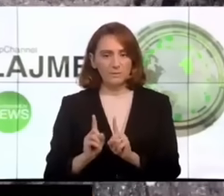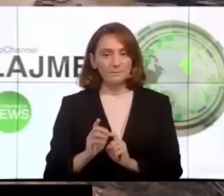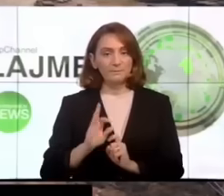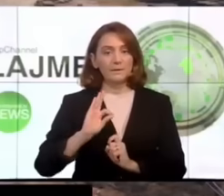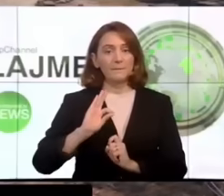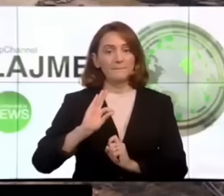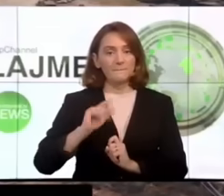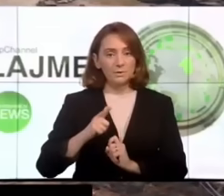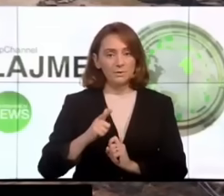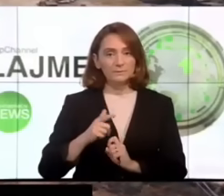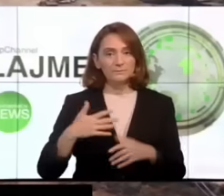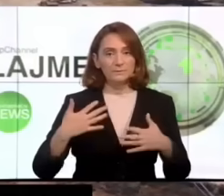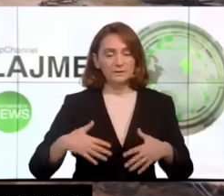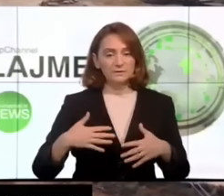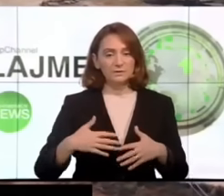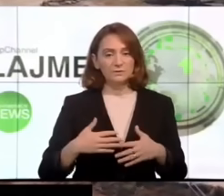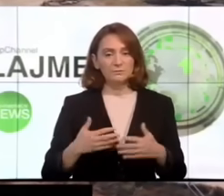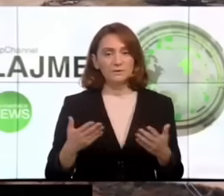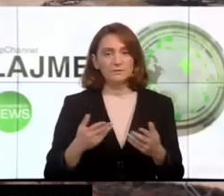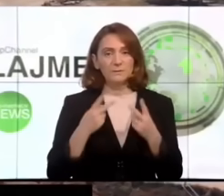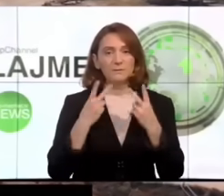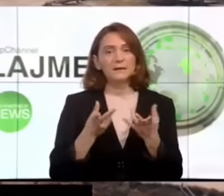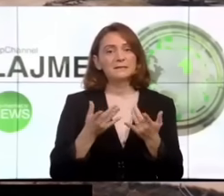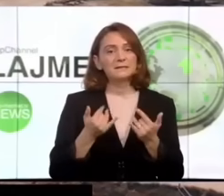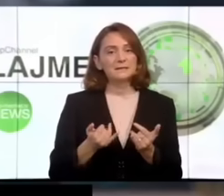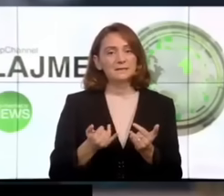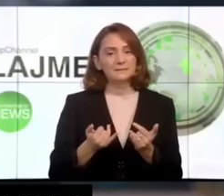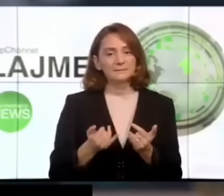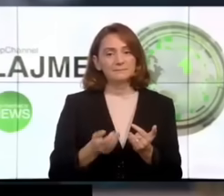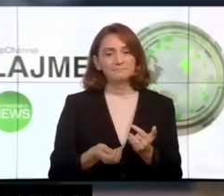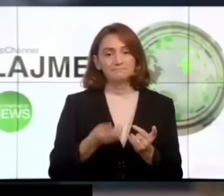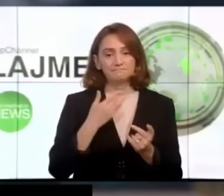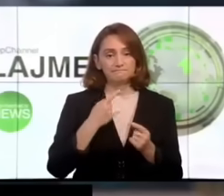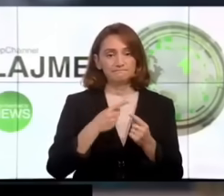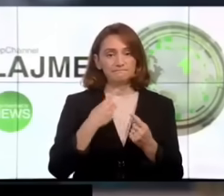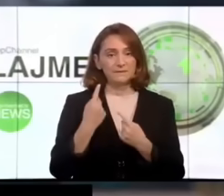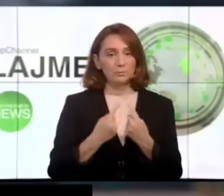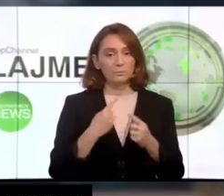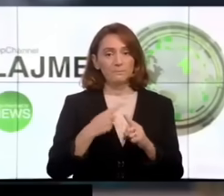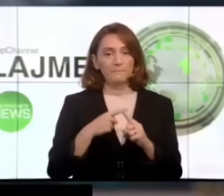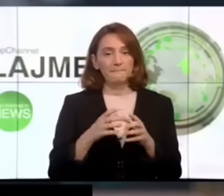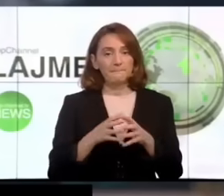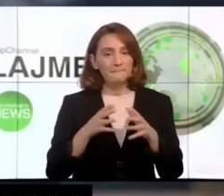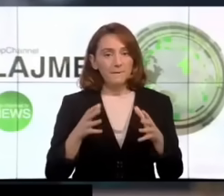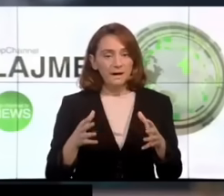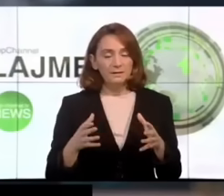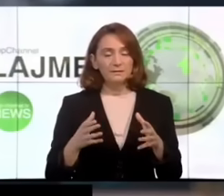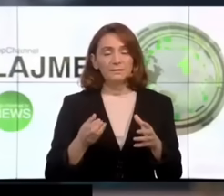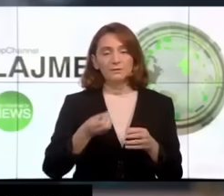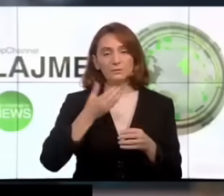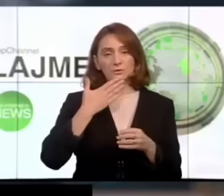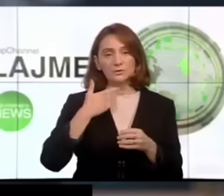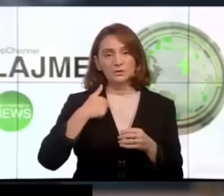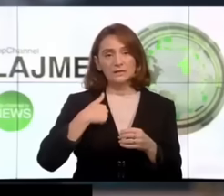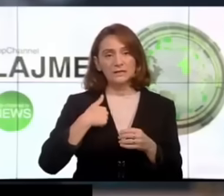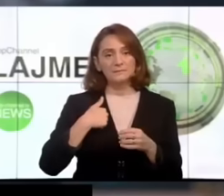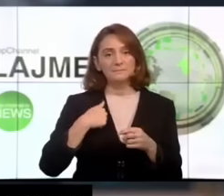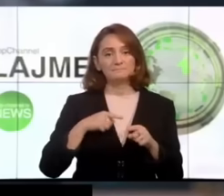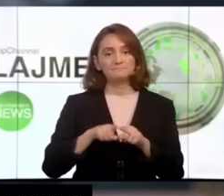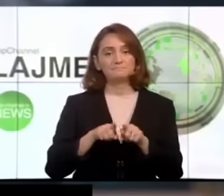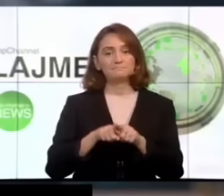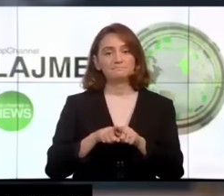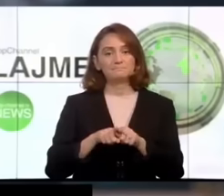rigjallërimin e fushave të vjetra të naftës. Këto inovacione kanë pozicionuar Bankers Petroleum si një lider në këtë fushë